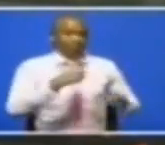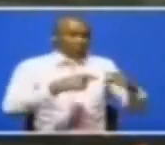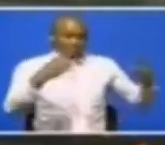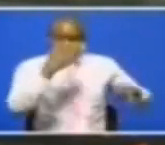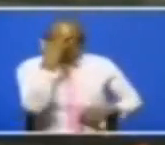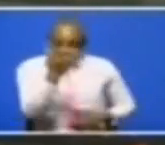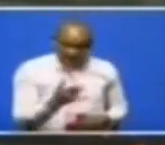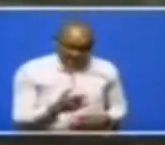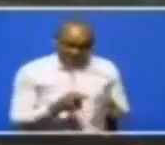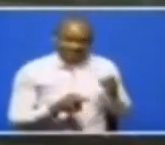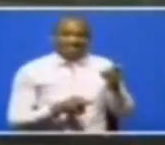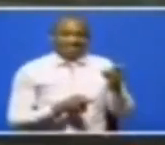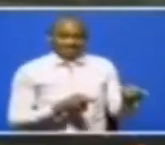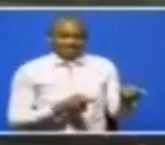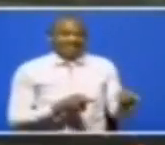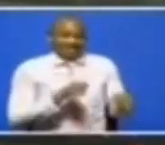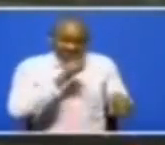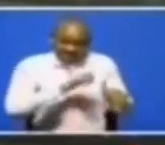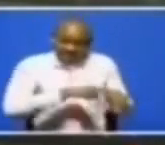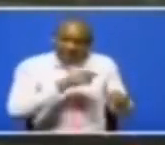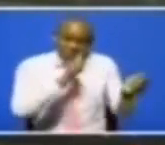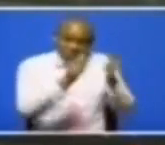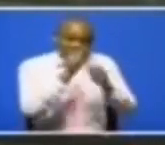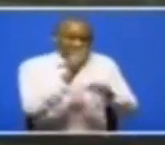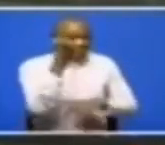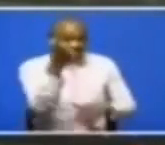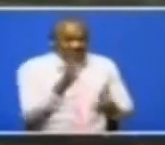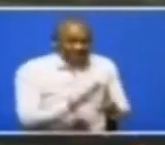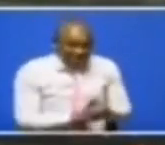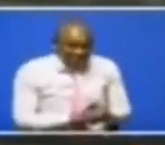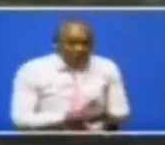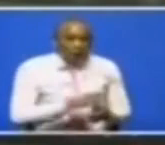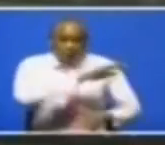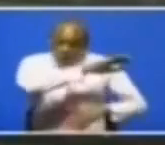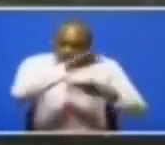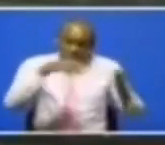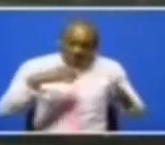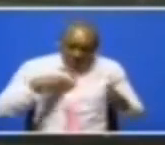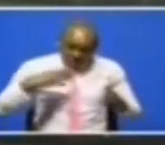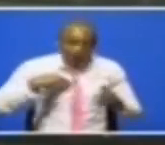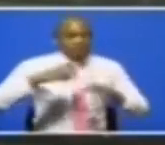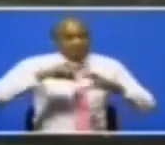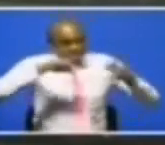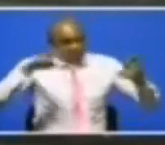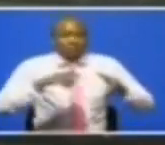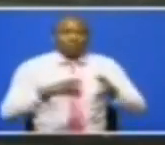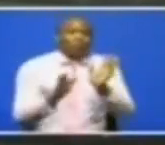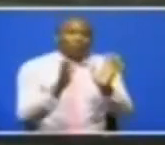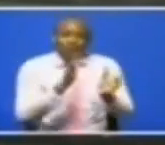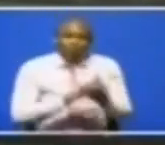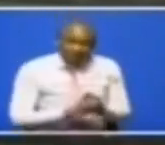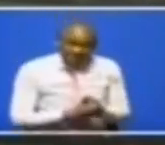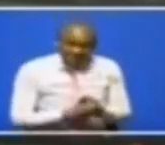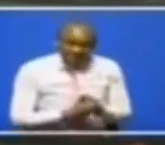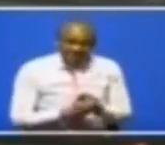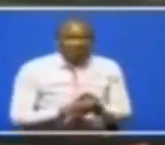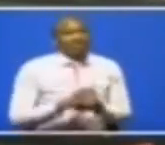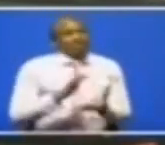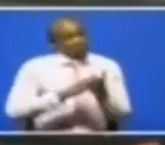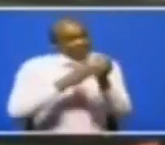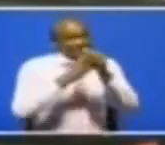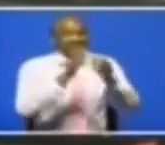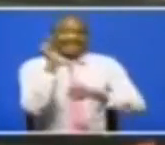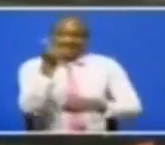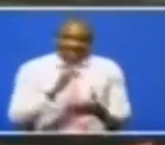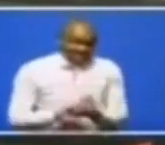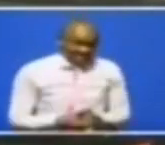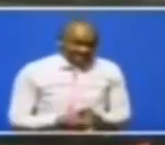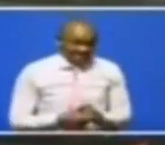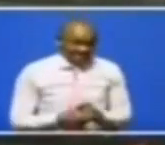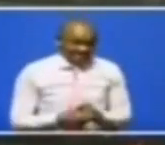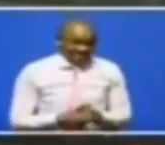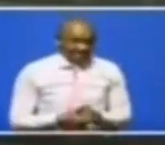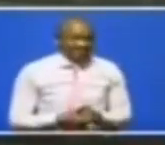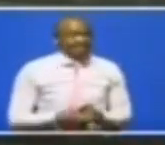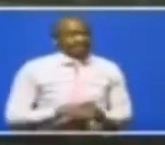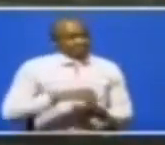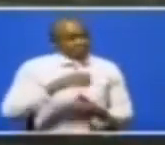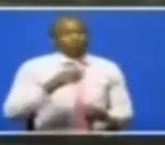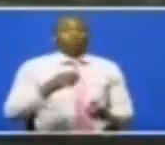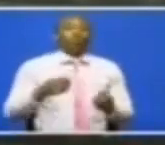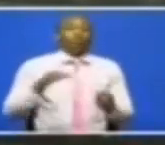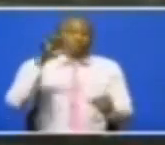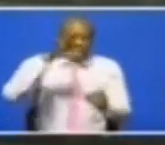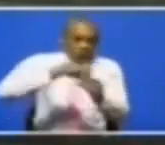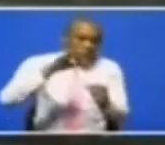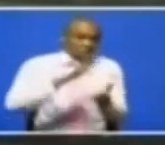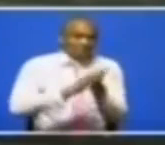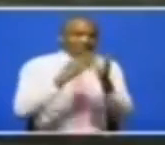wapinzani manake katika hichi kinyang'anyiro sote tunatafuta nafasi ya kuongoza Kenya. Achaguliwe